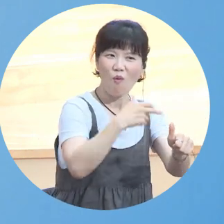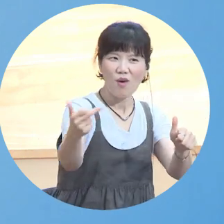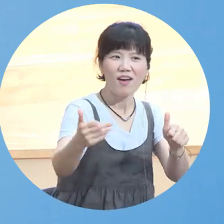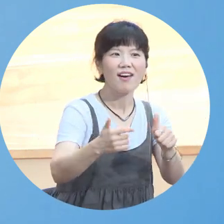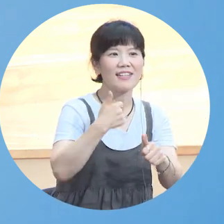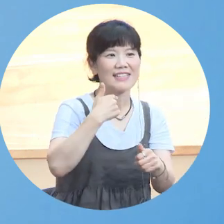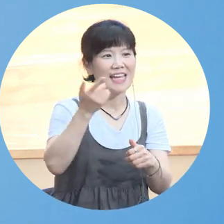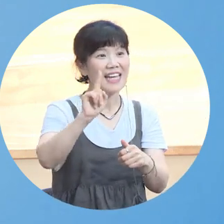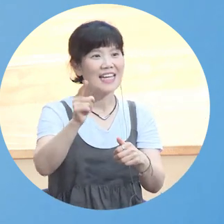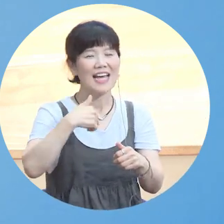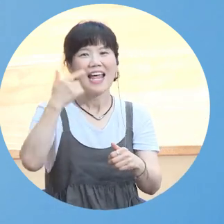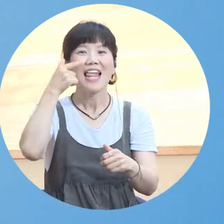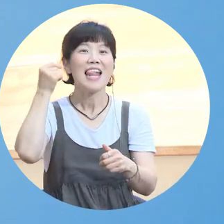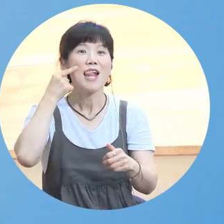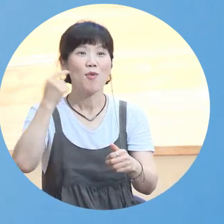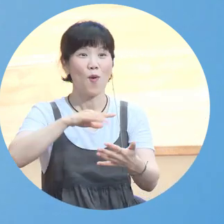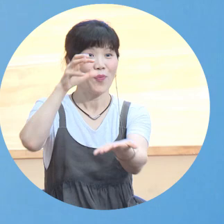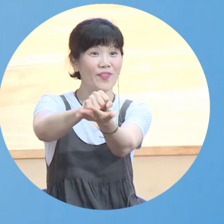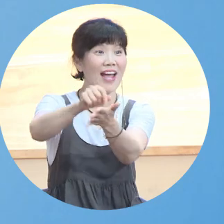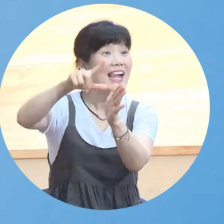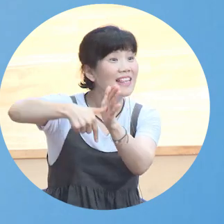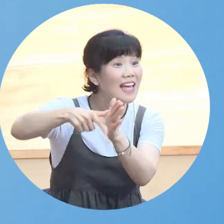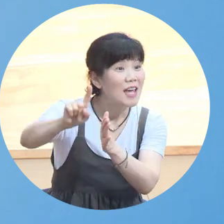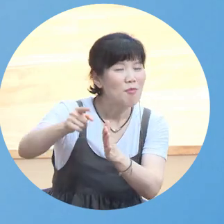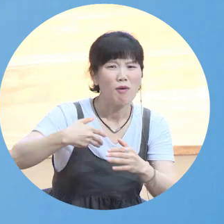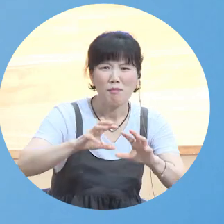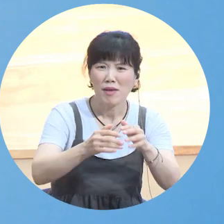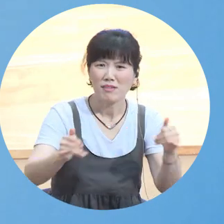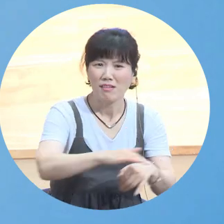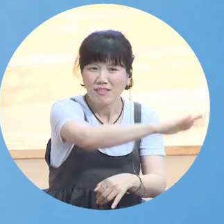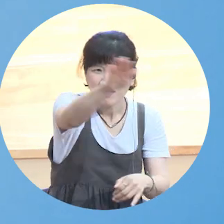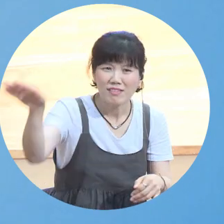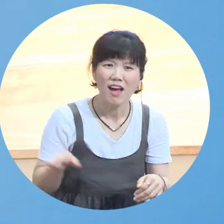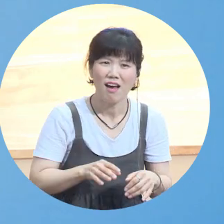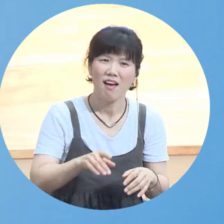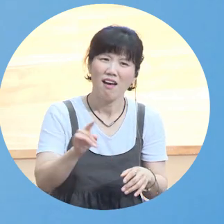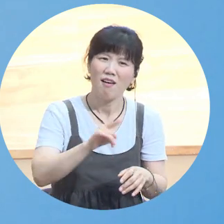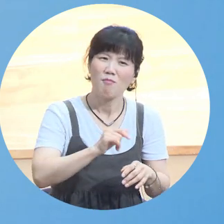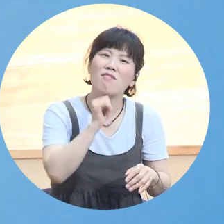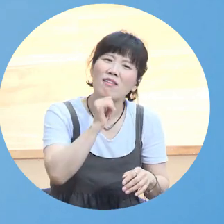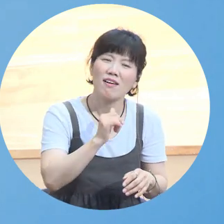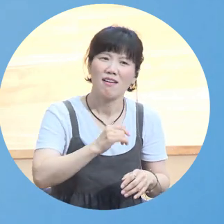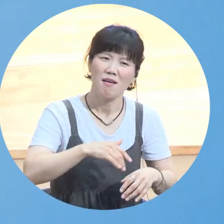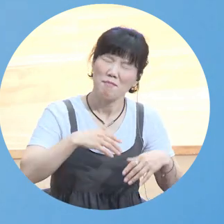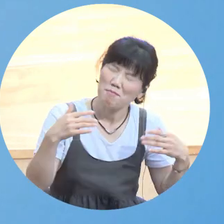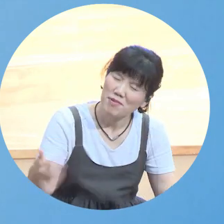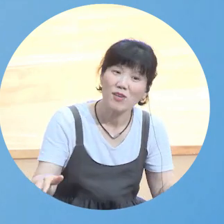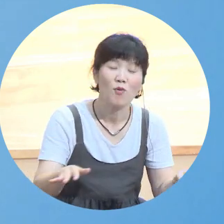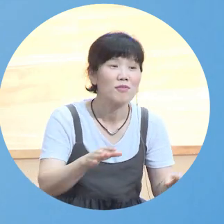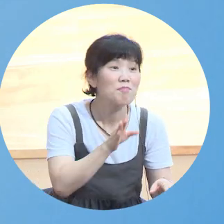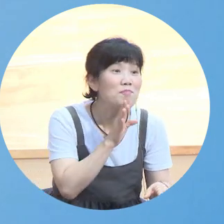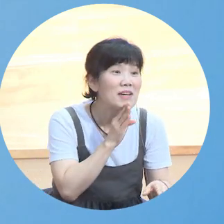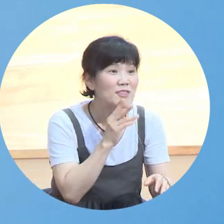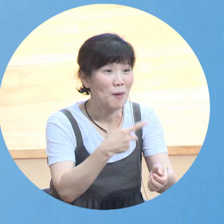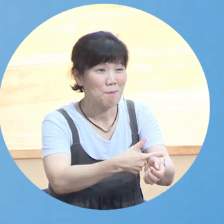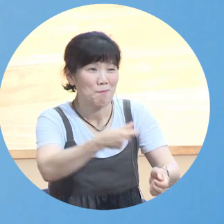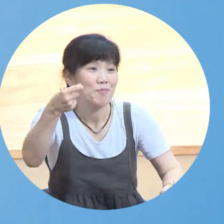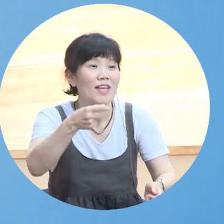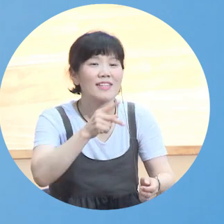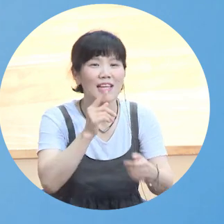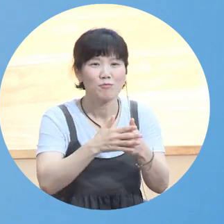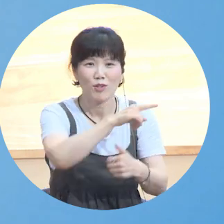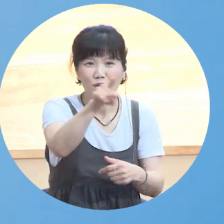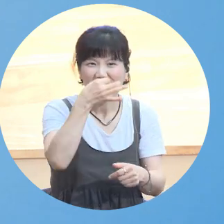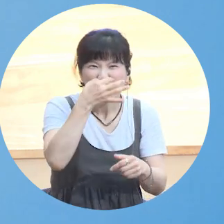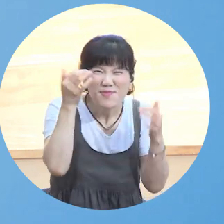있을 때 말이에요 백성들은 더 가난하고 힘들고 막 피고로 을 쏟으면서 그렇게 살았습니다 많으 누구는 배불리